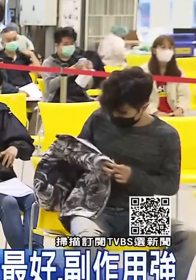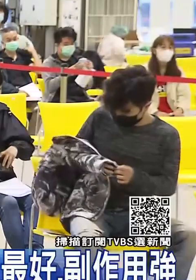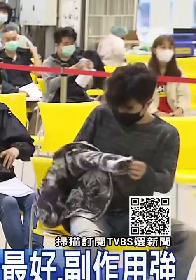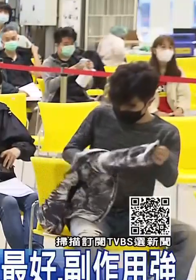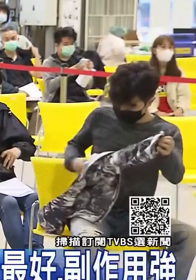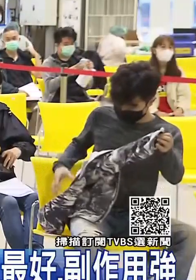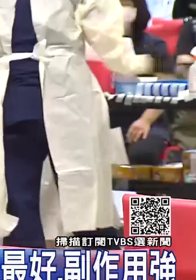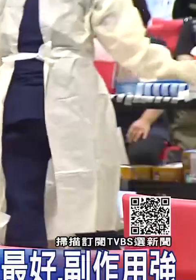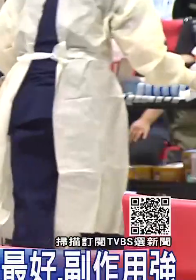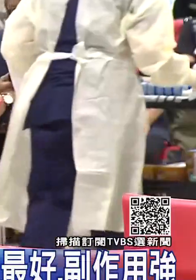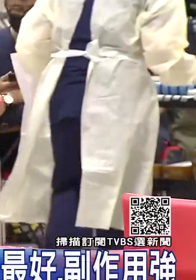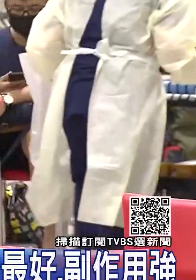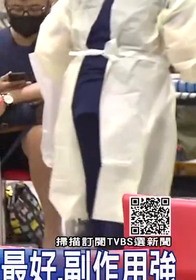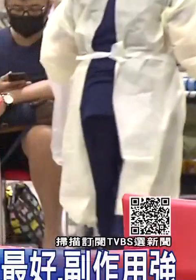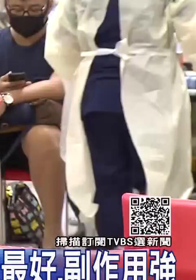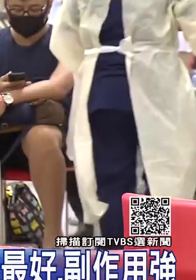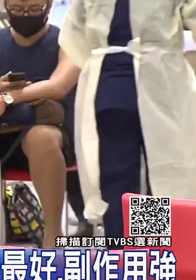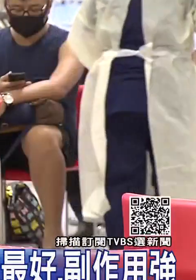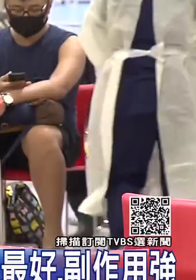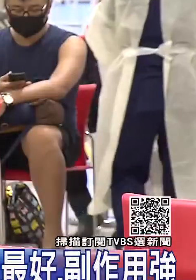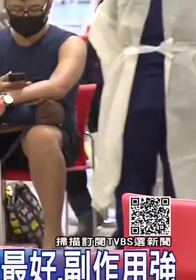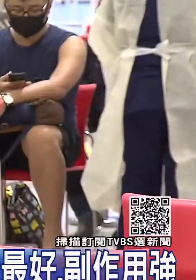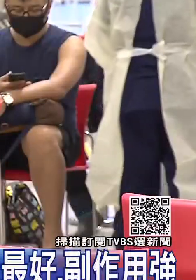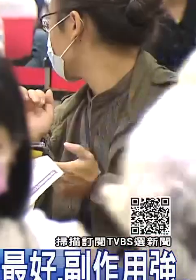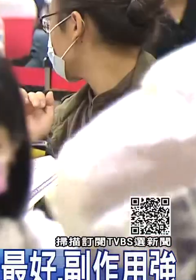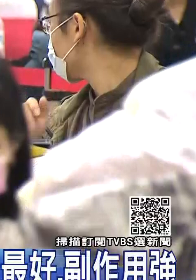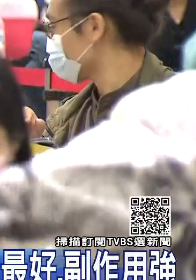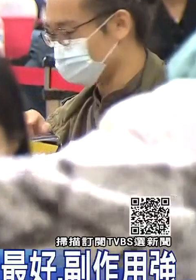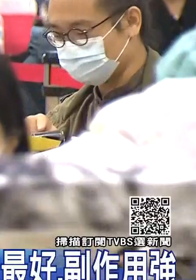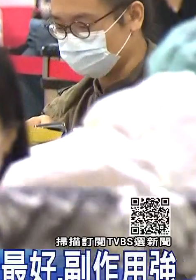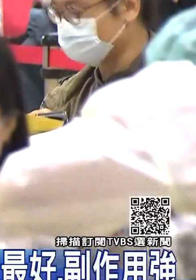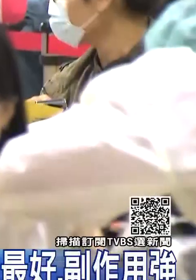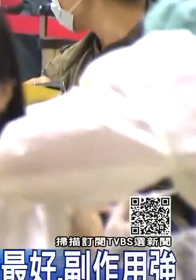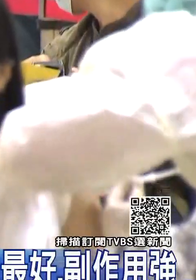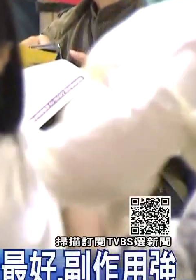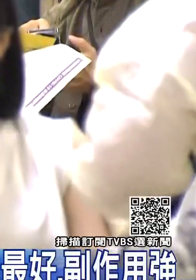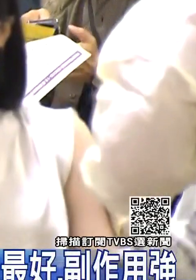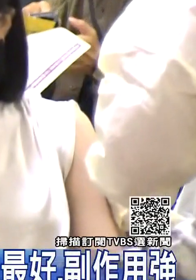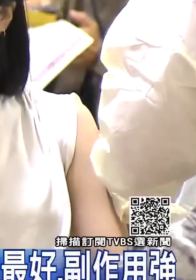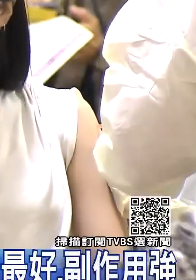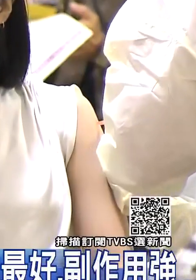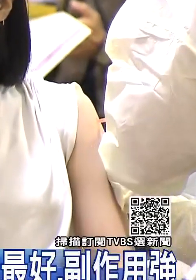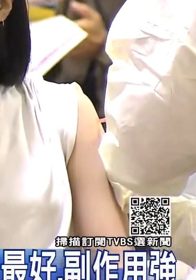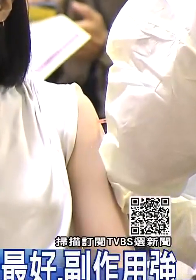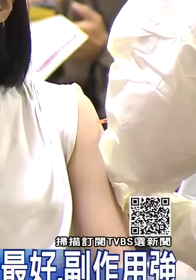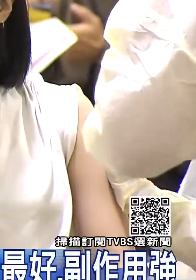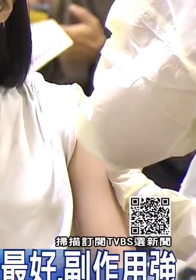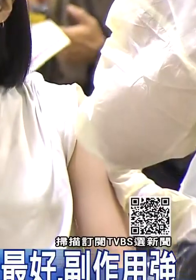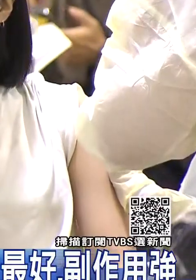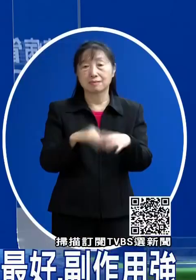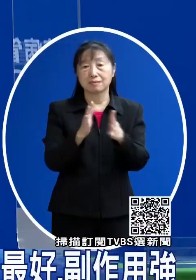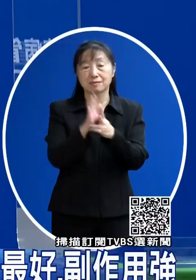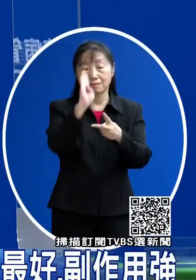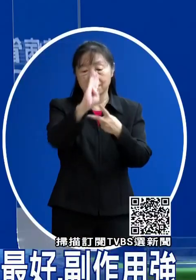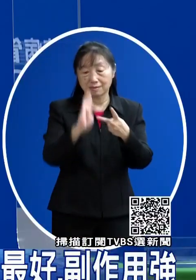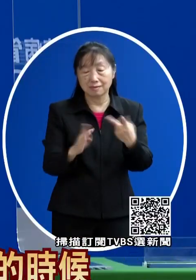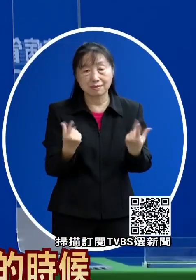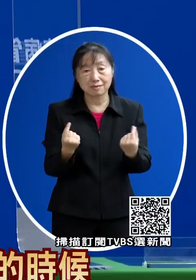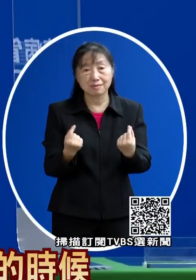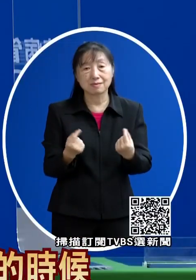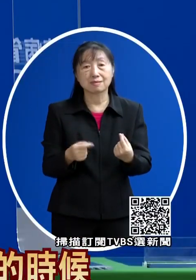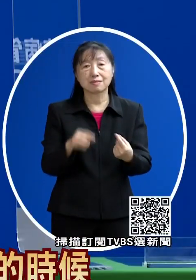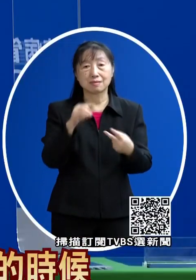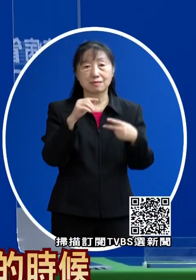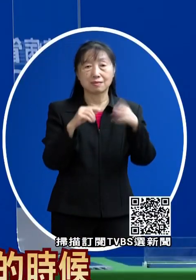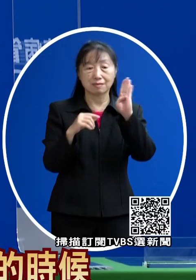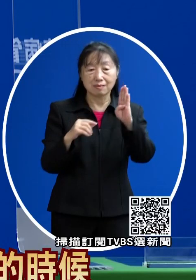第十四轮不再只能打同种疫苗，紧急加入混打，但有莫德纳和 BNT， 不少人犹豫到底该怎么选。 BNT 跟莫德纳